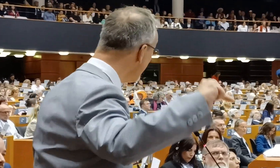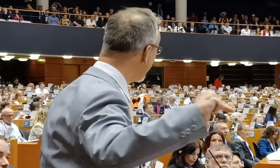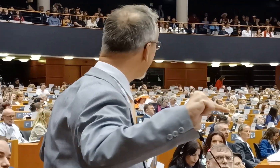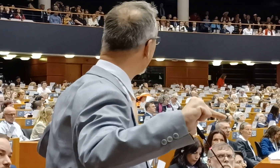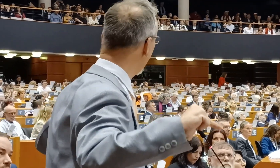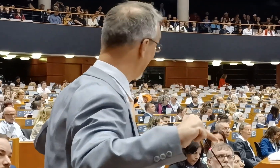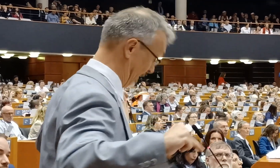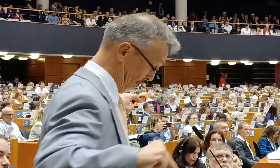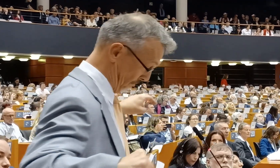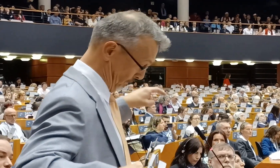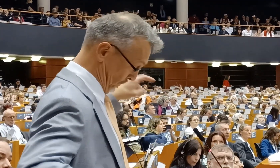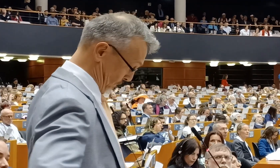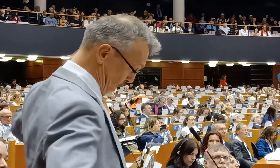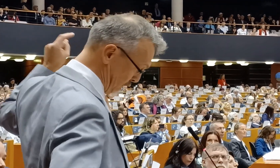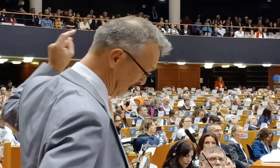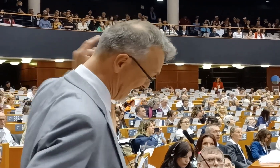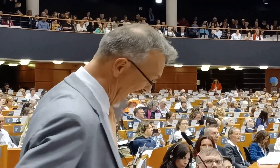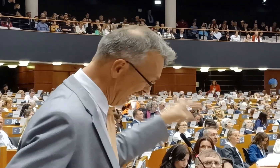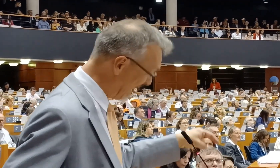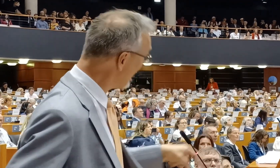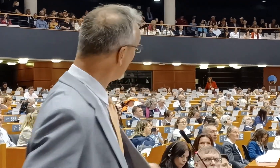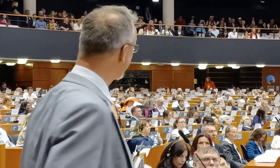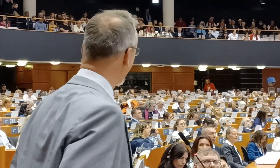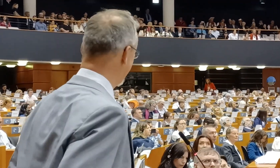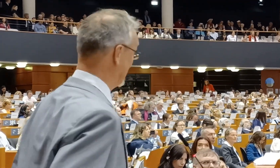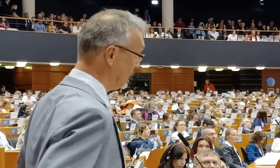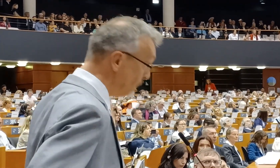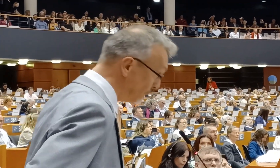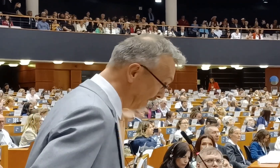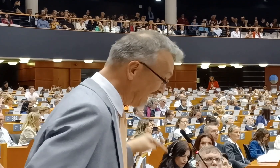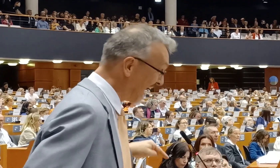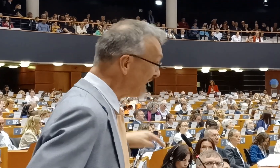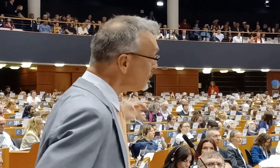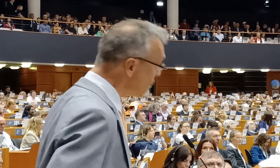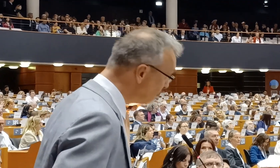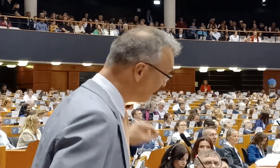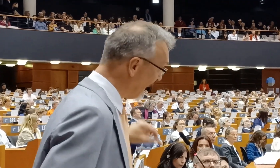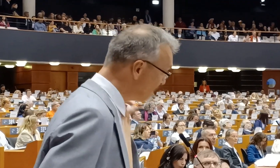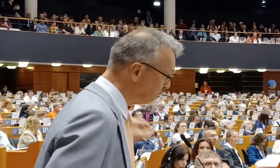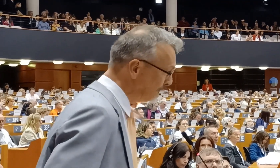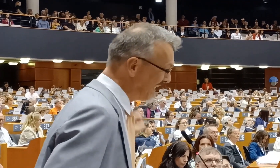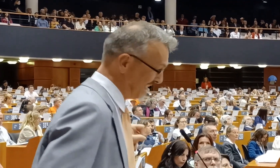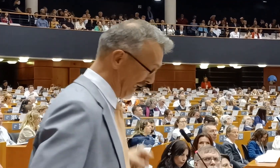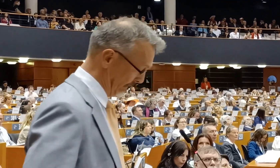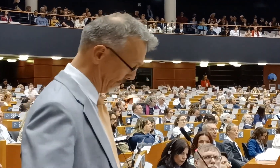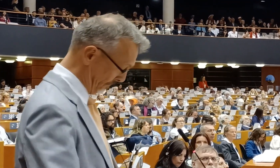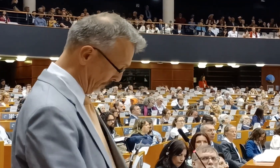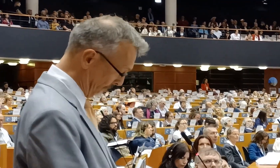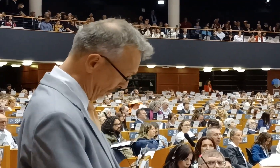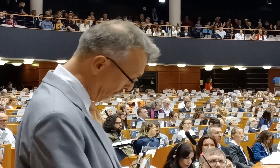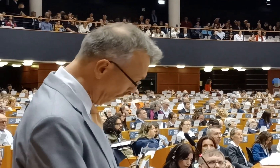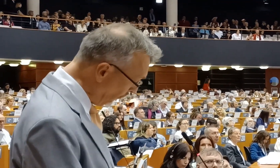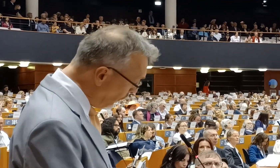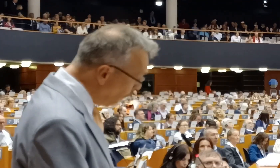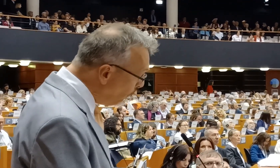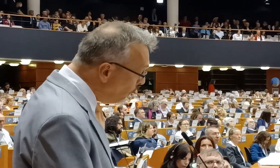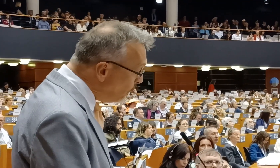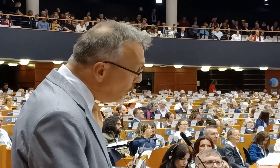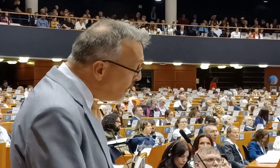mit öffentlichen Geldern soziale Ausgrenzung und das kann und darf wohl nicht sein.